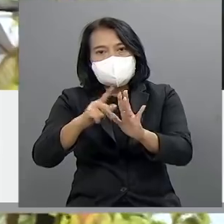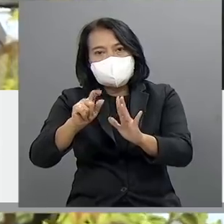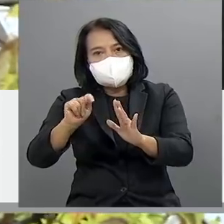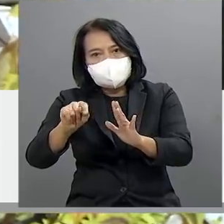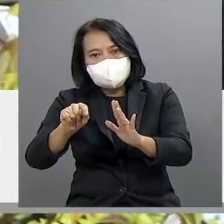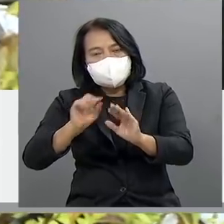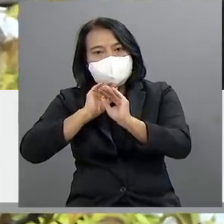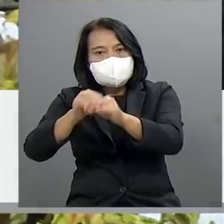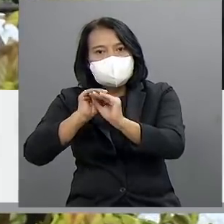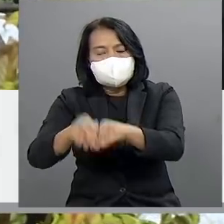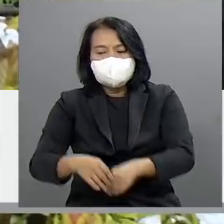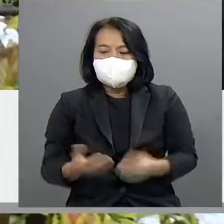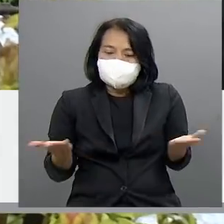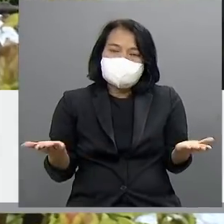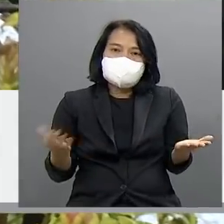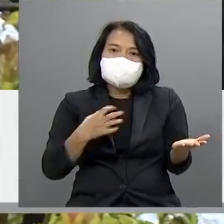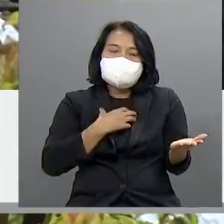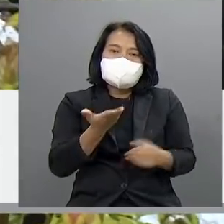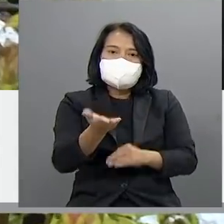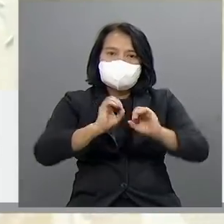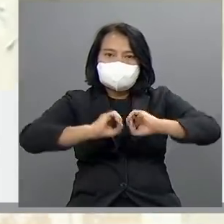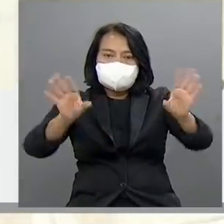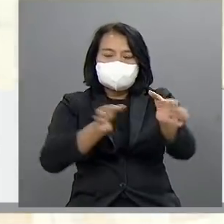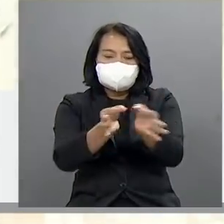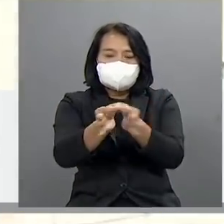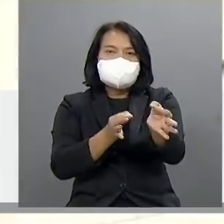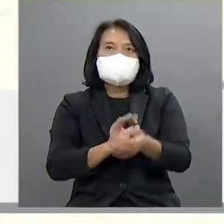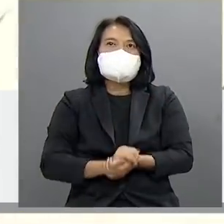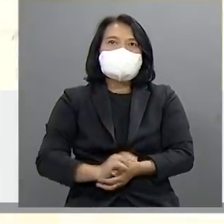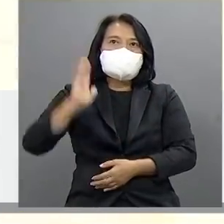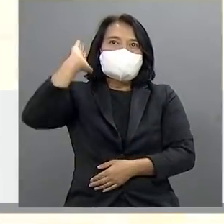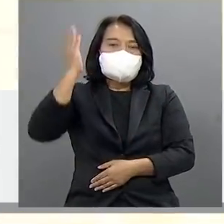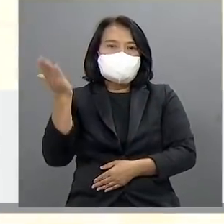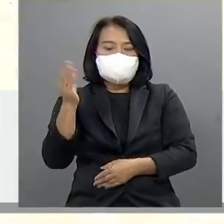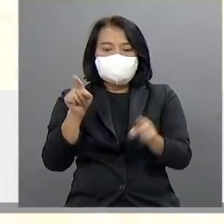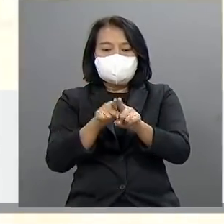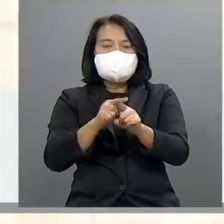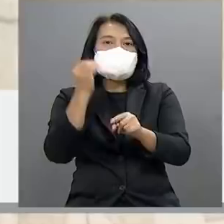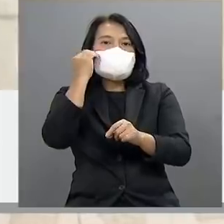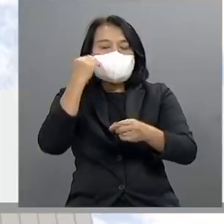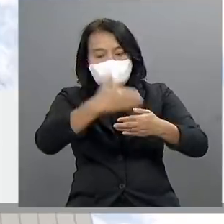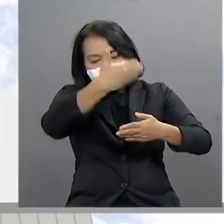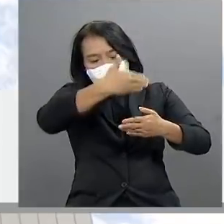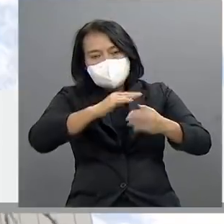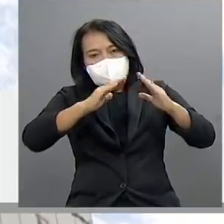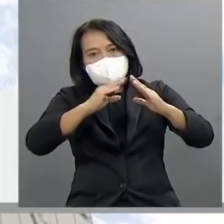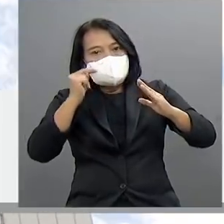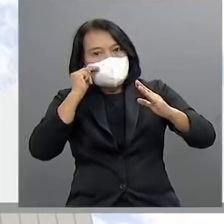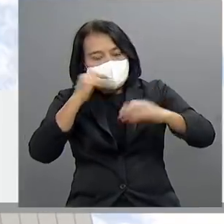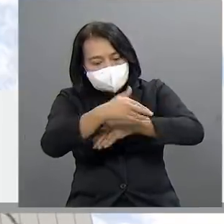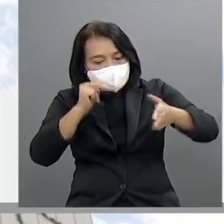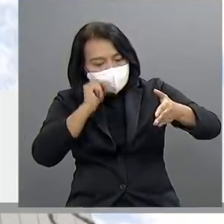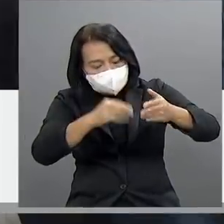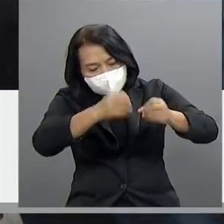ความชัดเจนด้วยเช่นเดียวกันค่ะหรือว่าอย่างชายคนนี้นะคะก็ต้องรื้อแนวหลังบ้านทิ้งไปรวมถึงหลังคาห้องน้ำค่ะเพื่อยืนยันถึงความร่